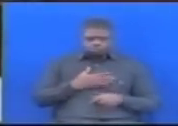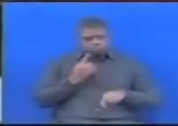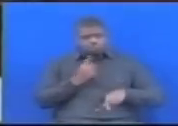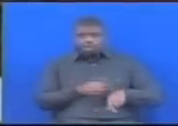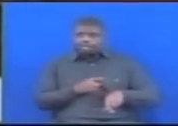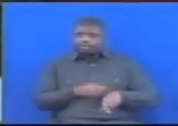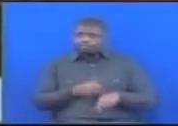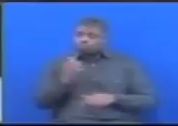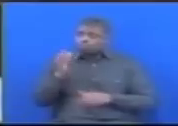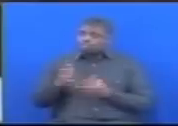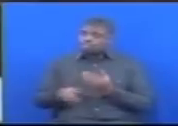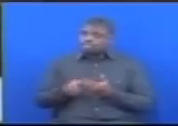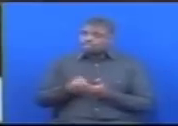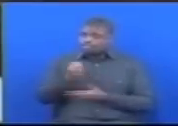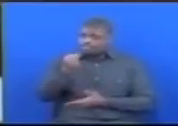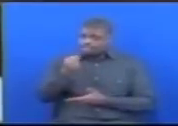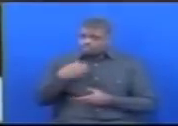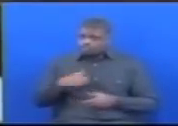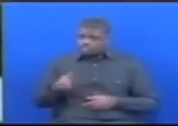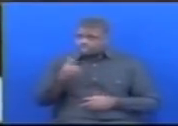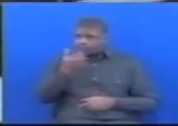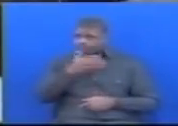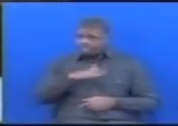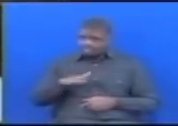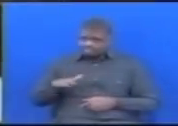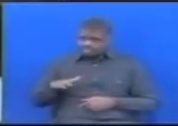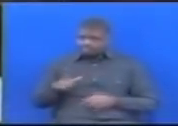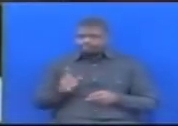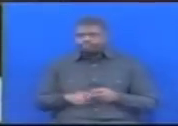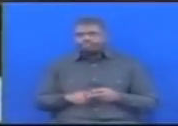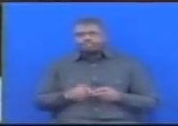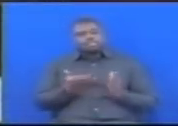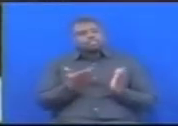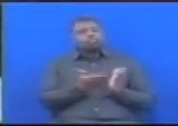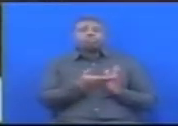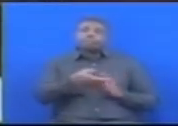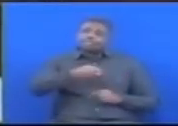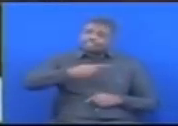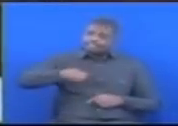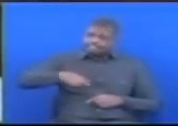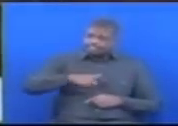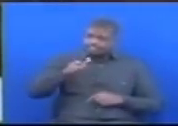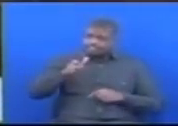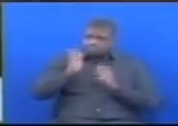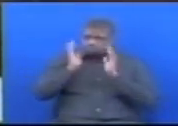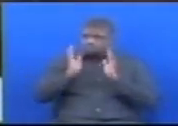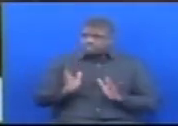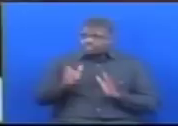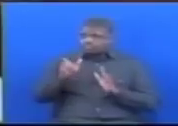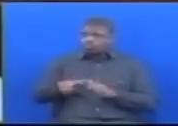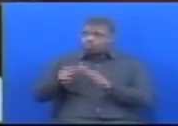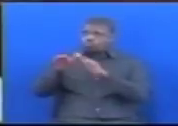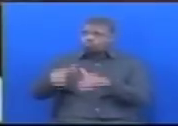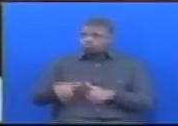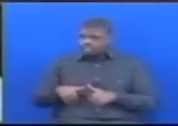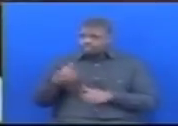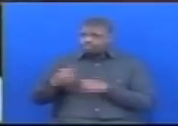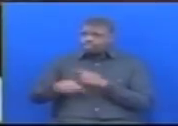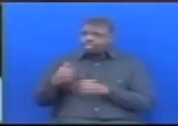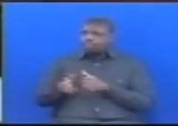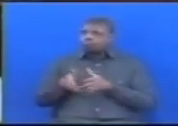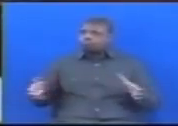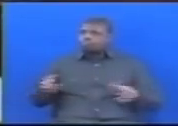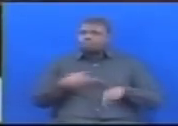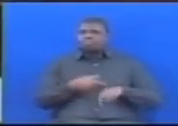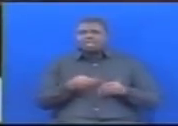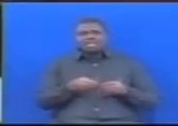wa kuhitimisha bajeti ya Wizara ya Maji ituomba sisi waheshimiwa wa bunge, kwa sababu miradi hii mikubwa inachukua